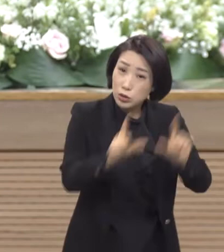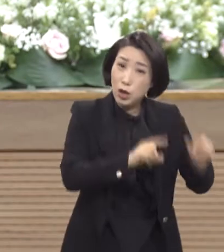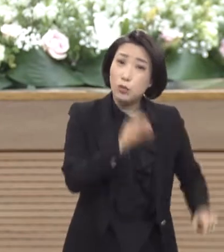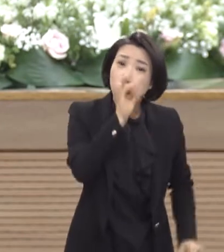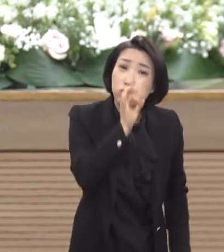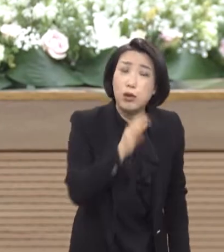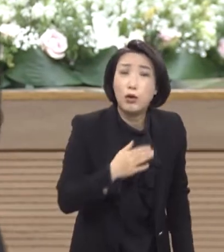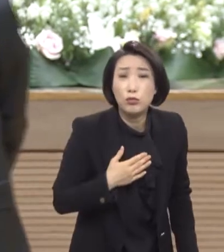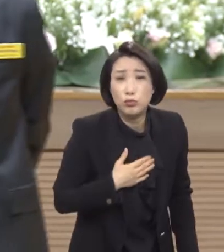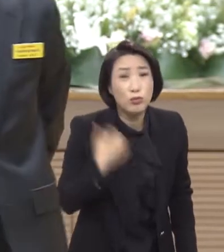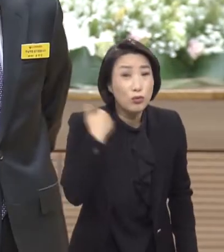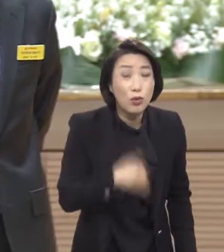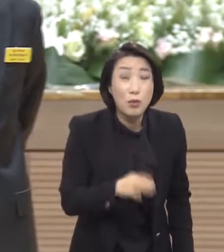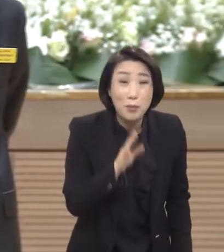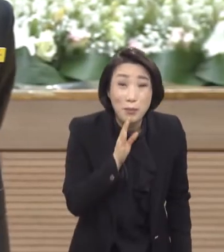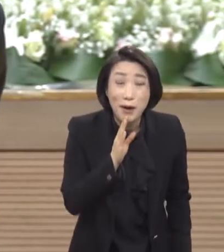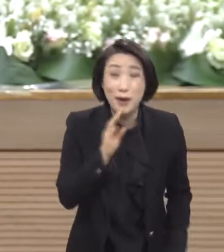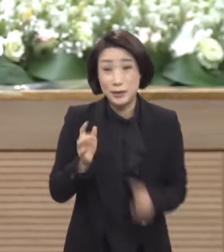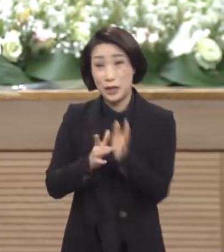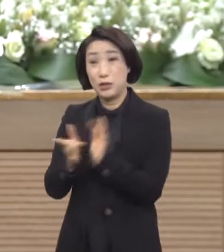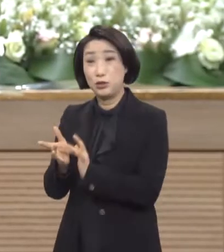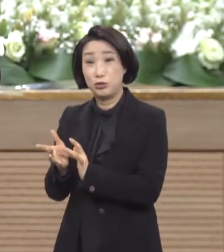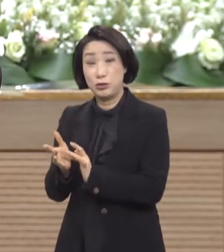없으니 예수님이